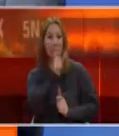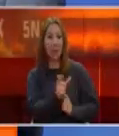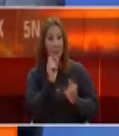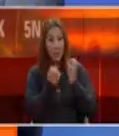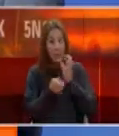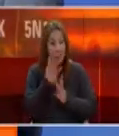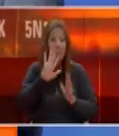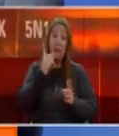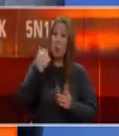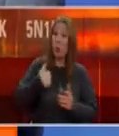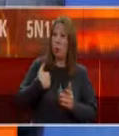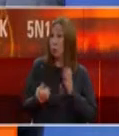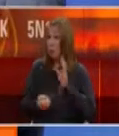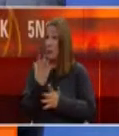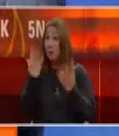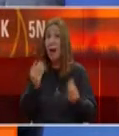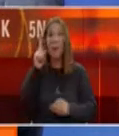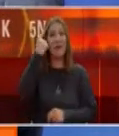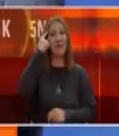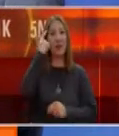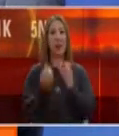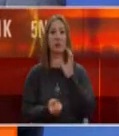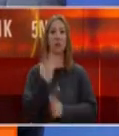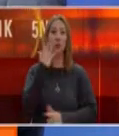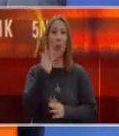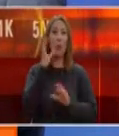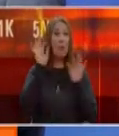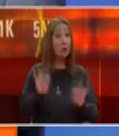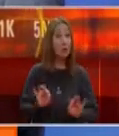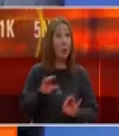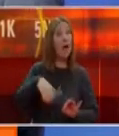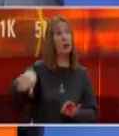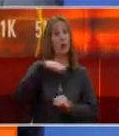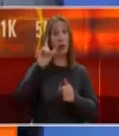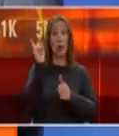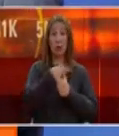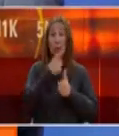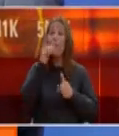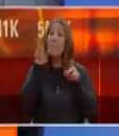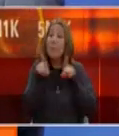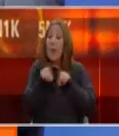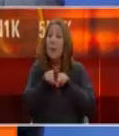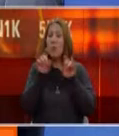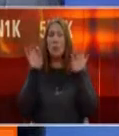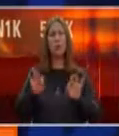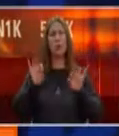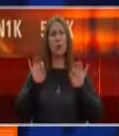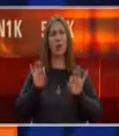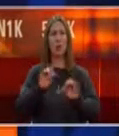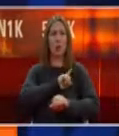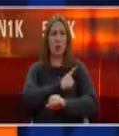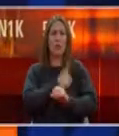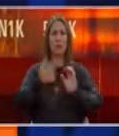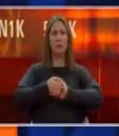da başlayabilir ama bir fikirle başlıyor her şeyden önce, ama beraberinde mutlaka çok kuvvetli bir yürek, evet,